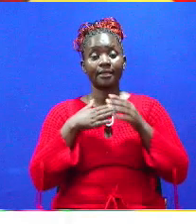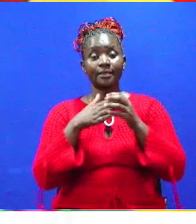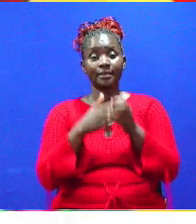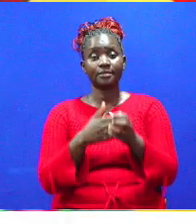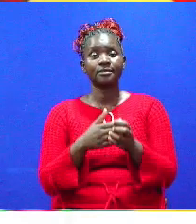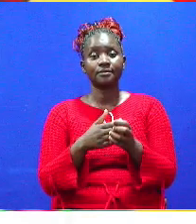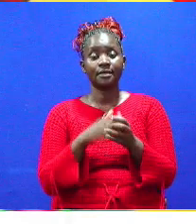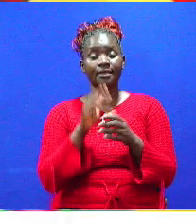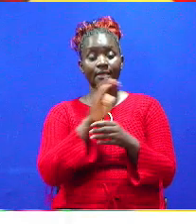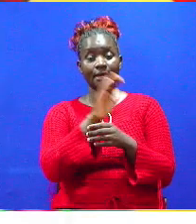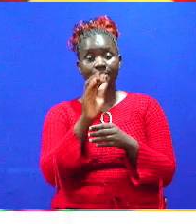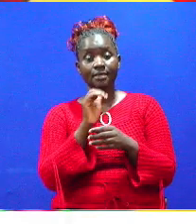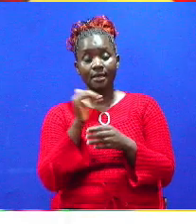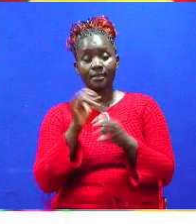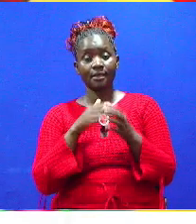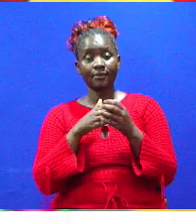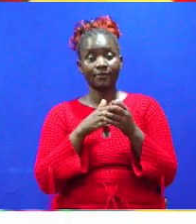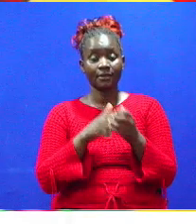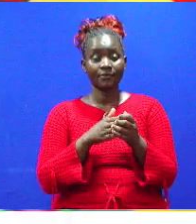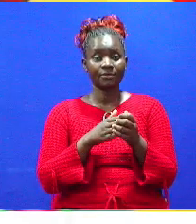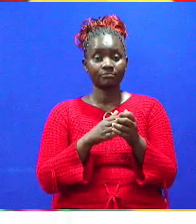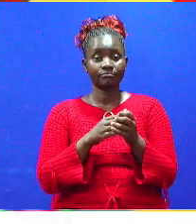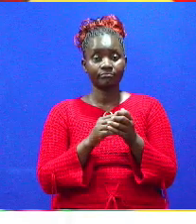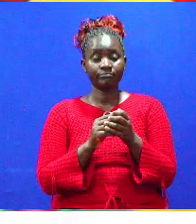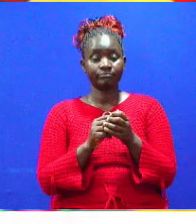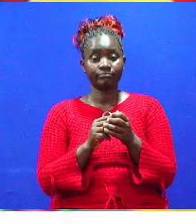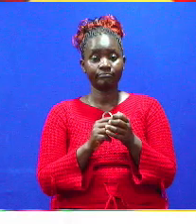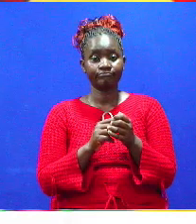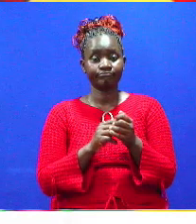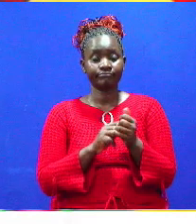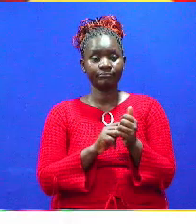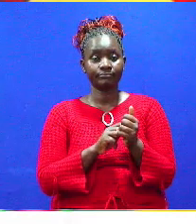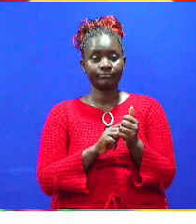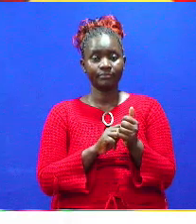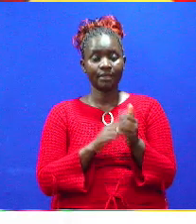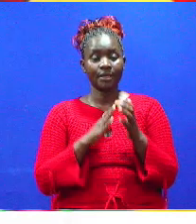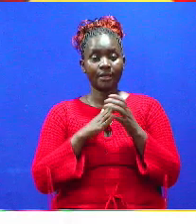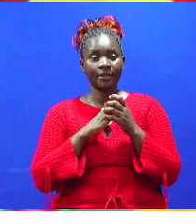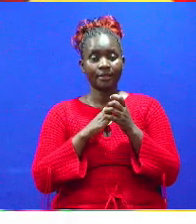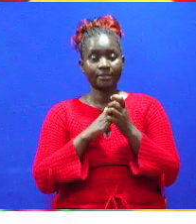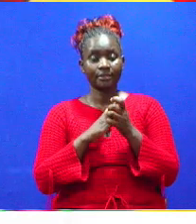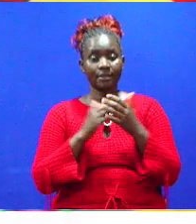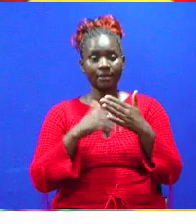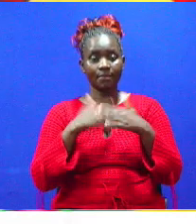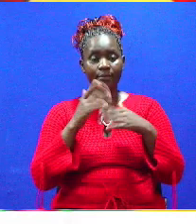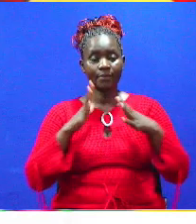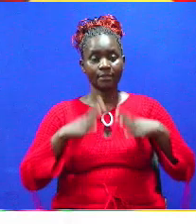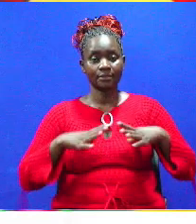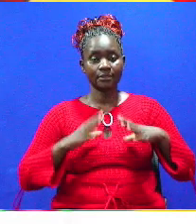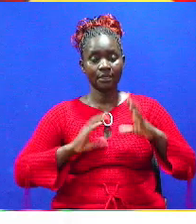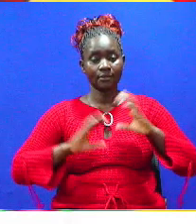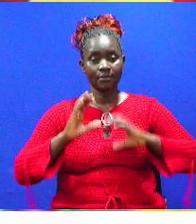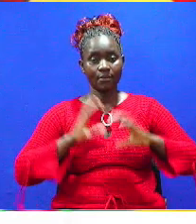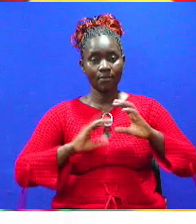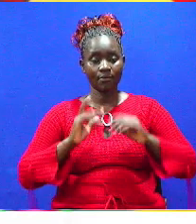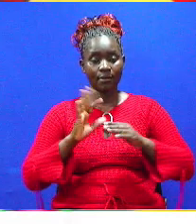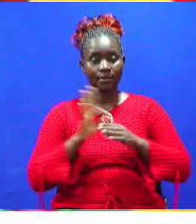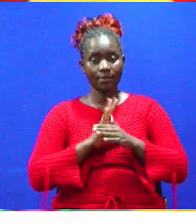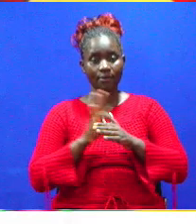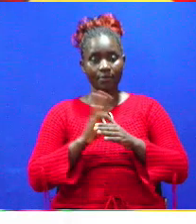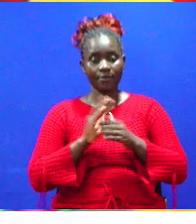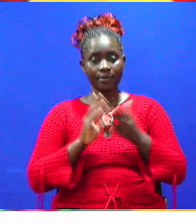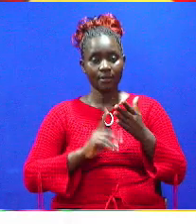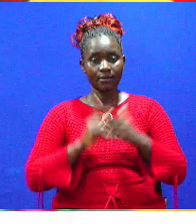bako uli abara ya buko ene kenga banyare kwa bako beka abara igo soko beka abana inchi motue na bo igo kwa ikira niya chira chiyama